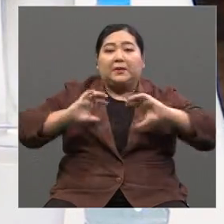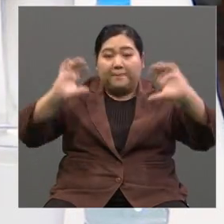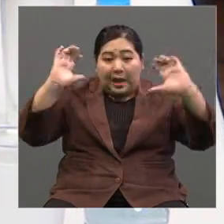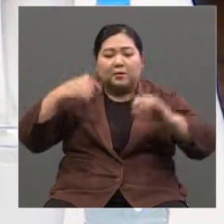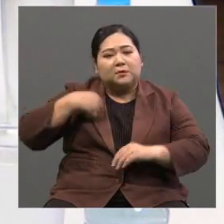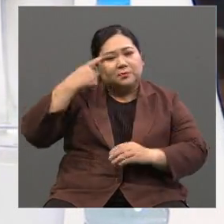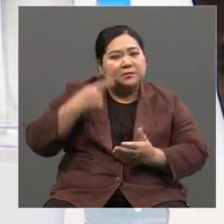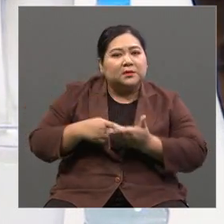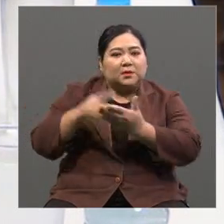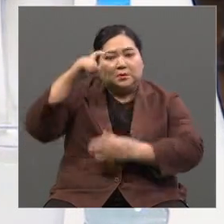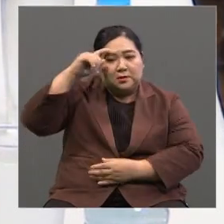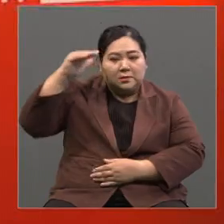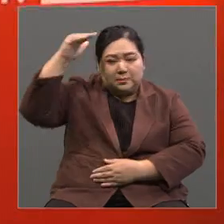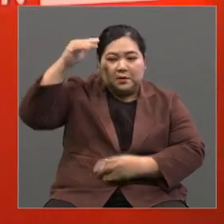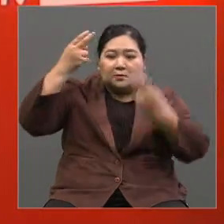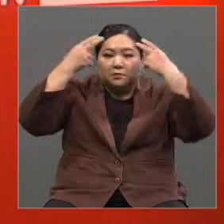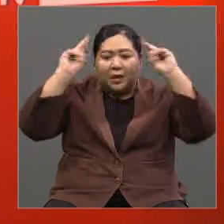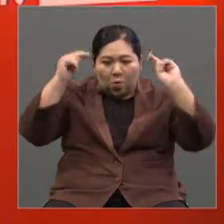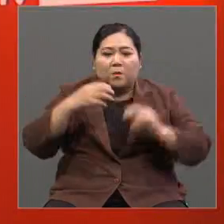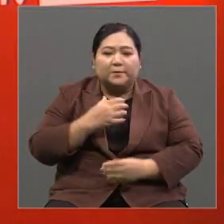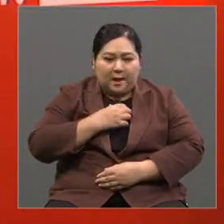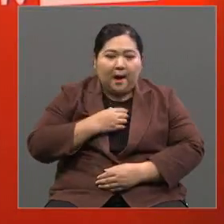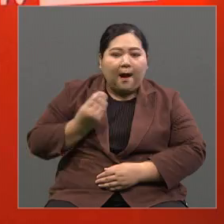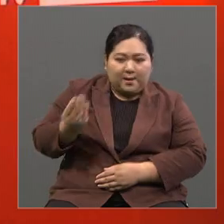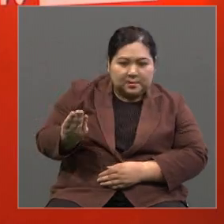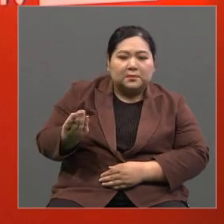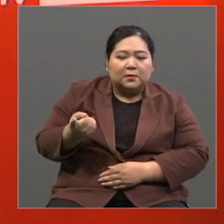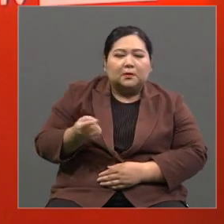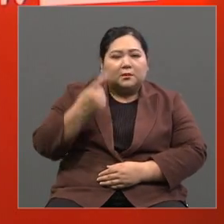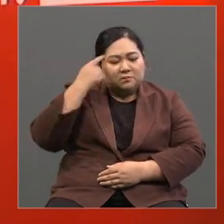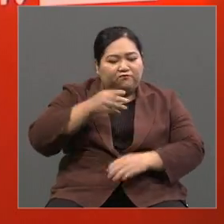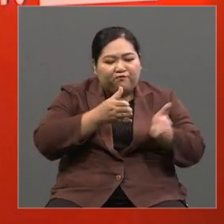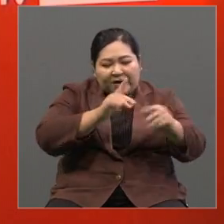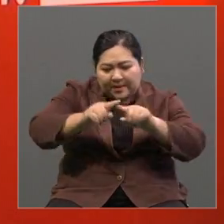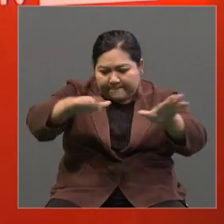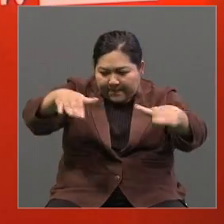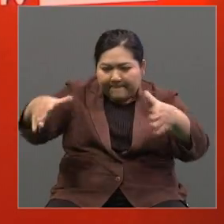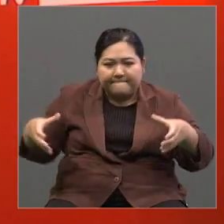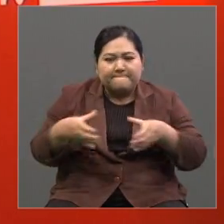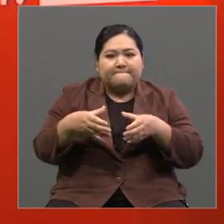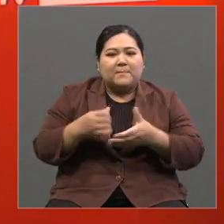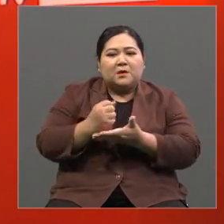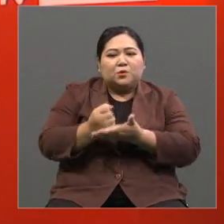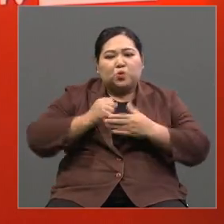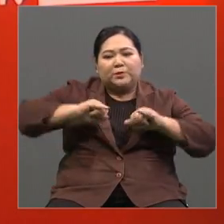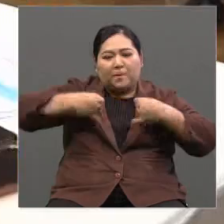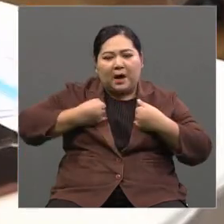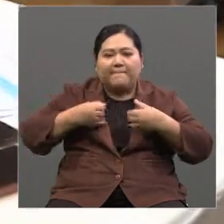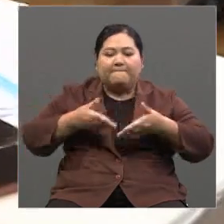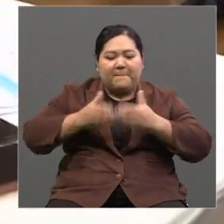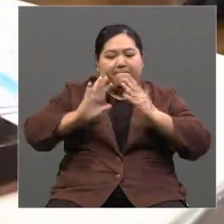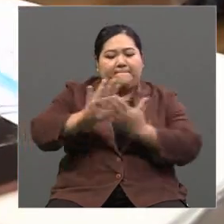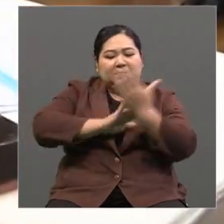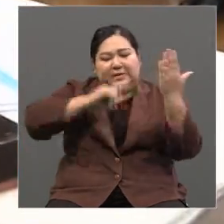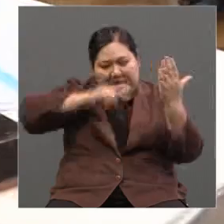นตรีก็คือนายเศรษฐาทวีสินจะเป็นการกลางดึงให้ทุกฝ่ายเนี่ยเข้ามามีส่วนร่วมเป็นเจ้าภาพร่วมกันในการสร้างประเทศ